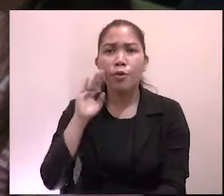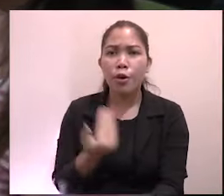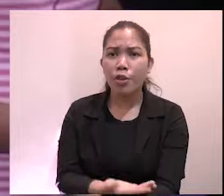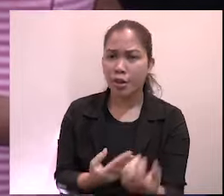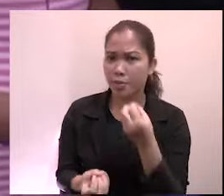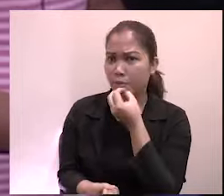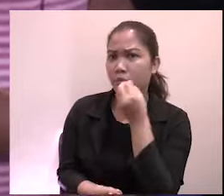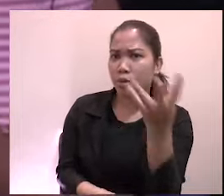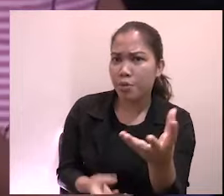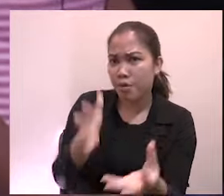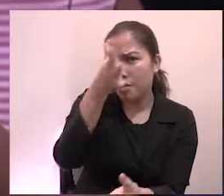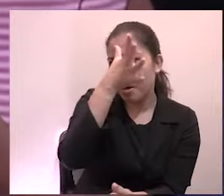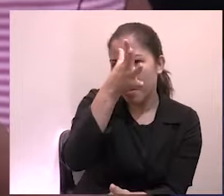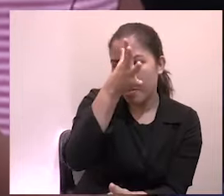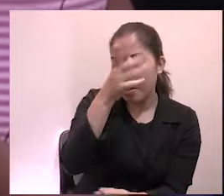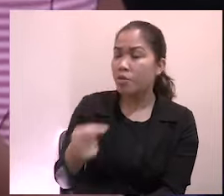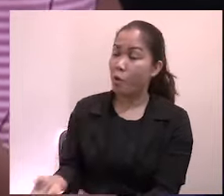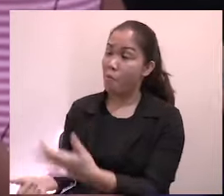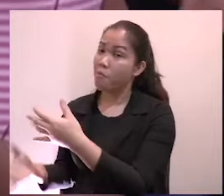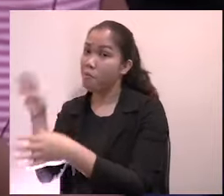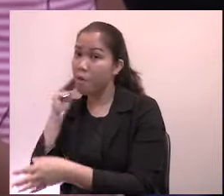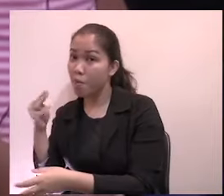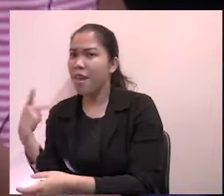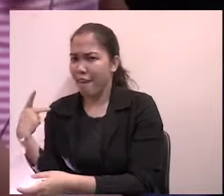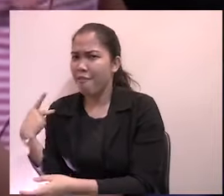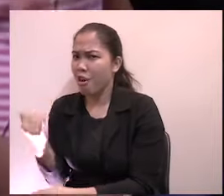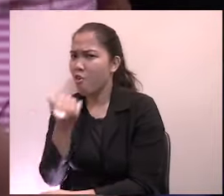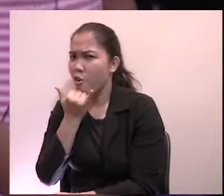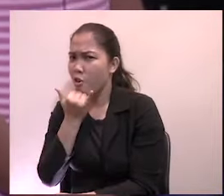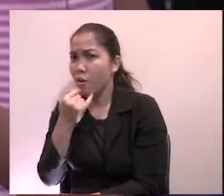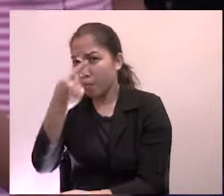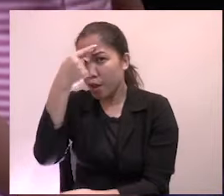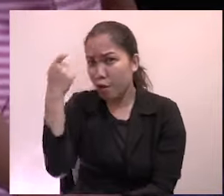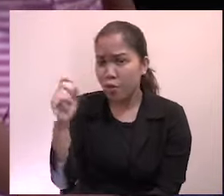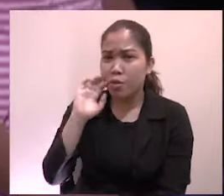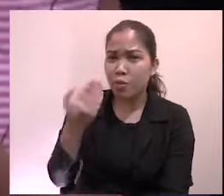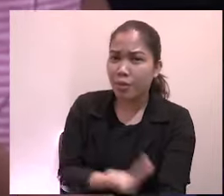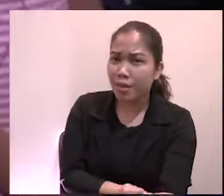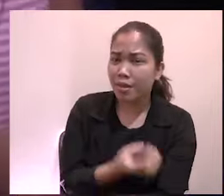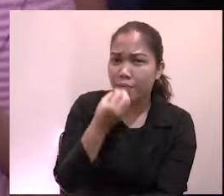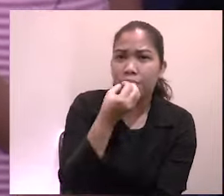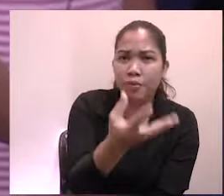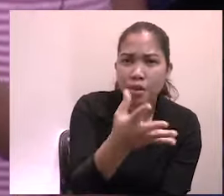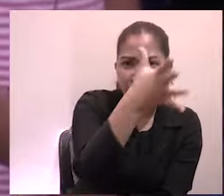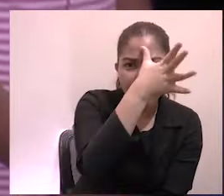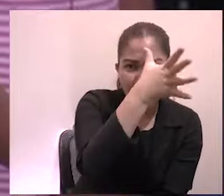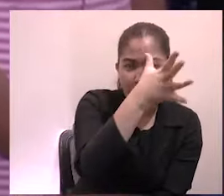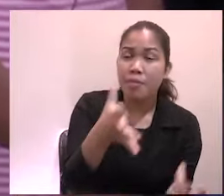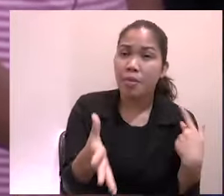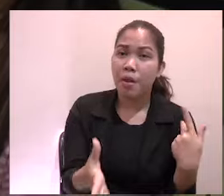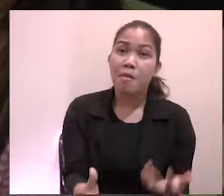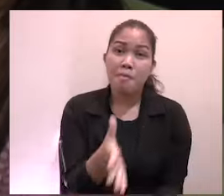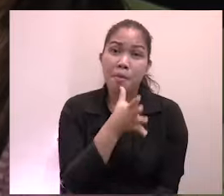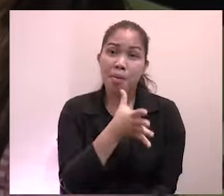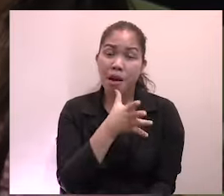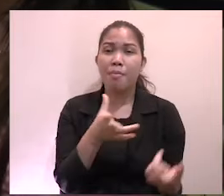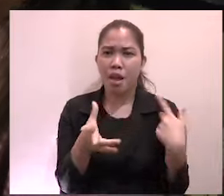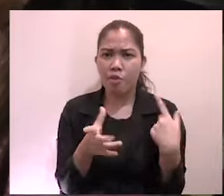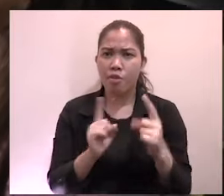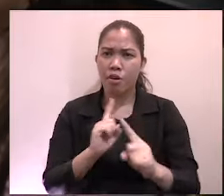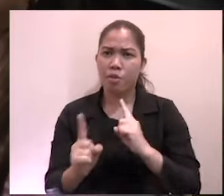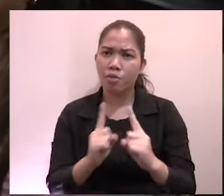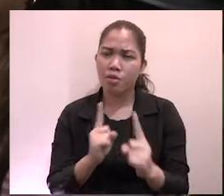papa niya. So, ma'am, may kasalanan ka doon. Kasi para yung anak magsumbong sa papa niya at sabihin pa may kausap si mama, so, ibig